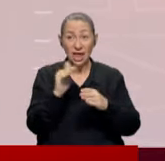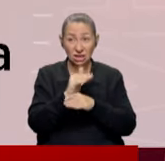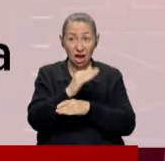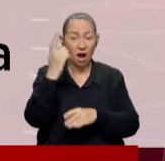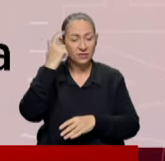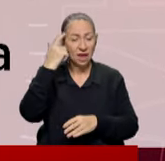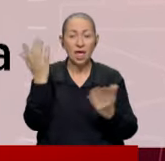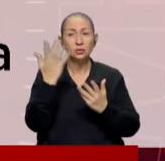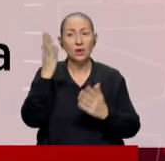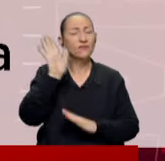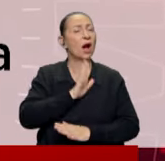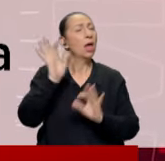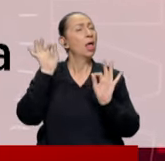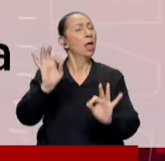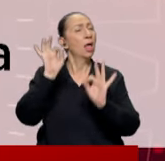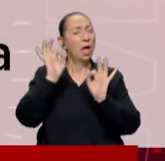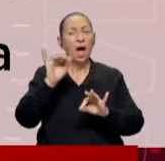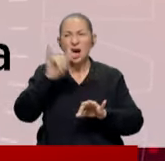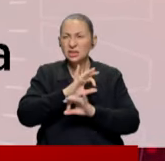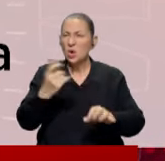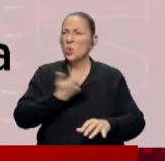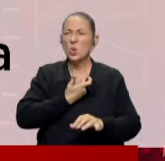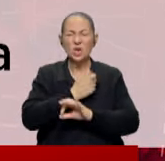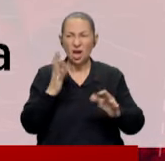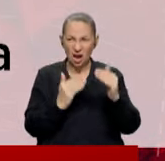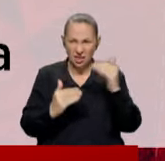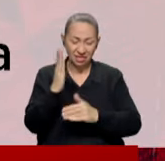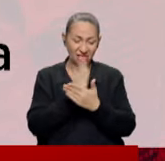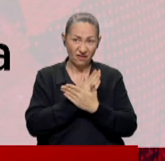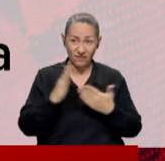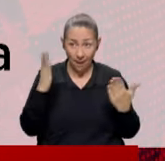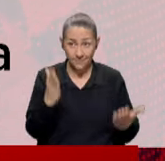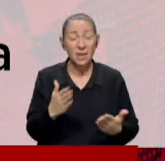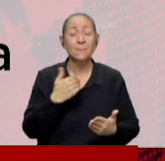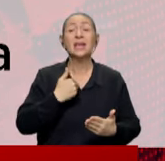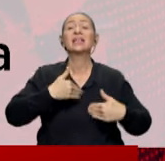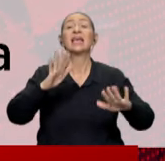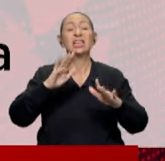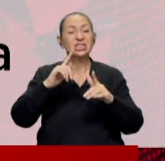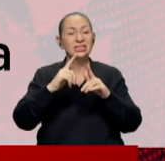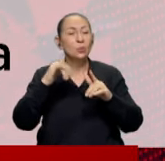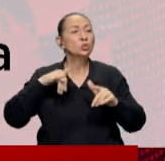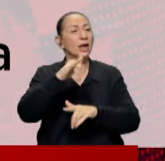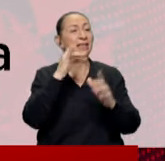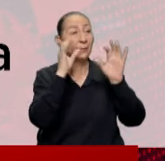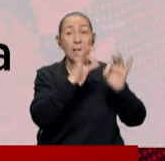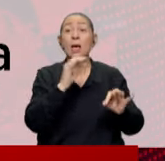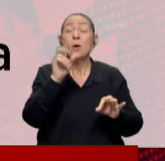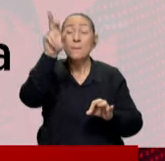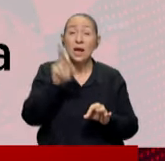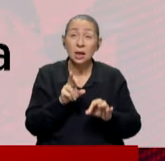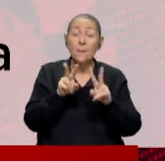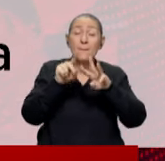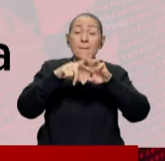yaşananlar hafızalarda henüz canlıyken, haksızlıklar ve hukuksuzluklar artarak devam ederken, beni değil jetle Diyarbakır'a, mekikle Mars'a